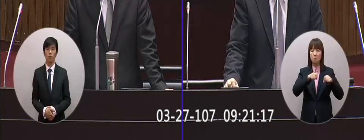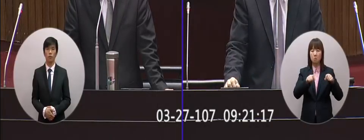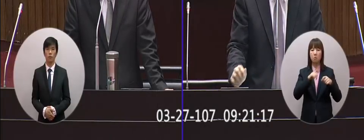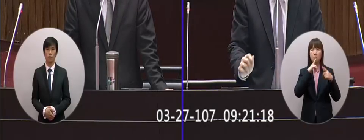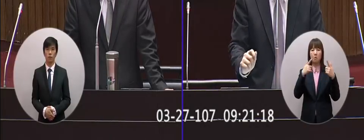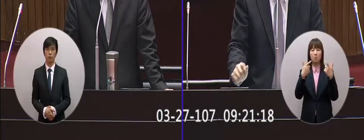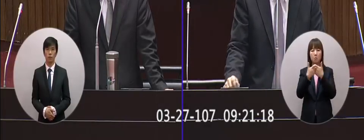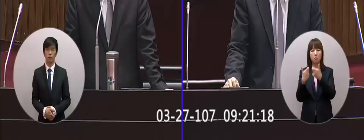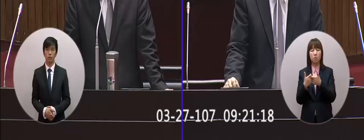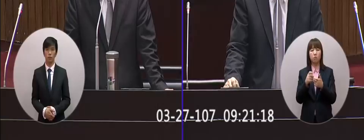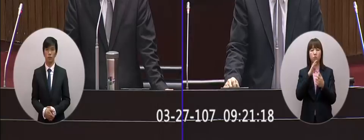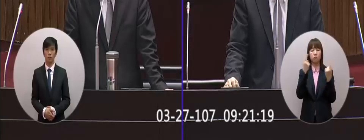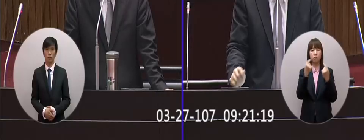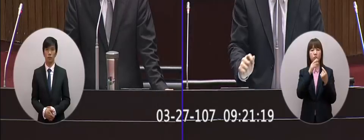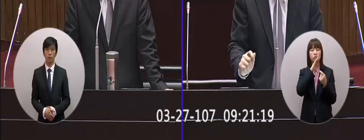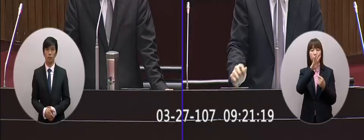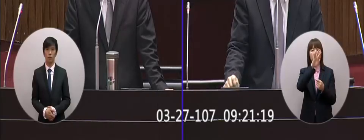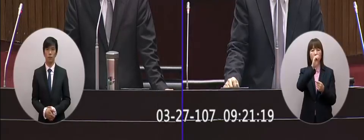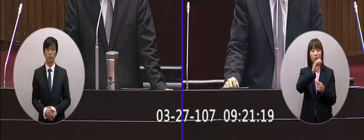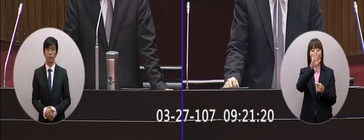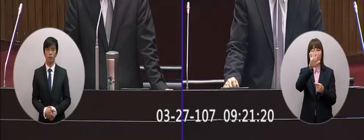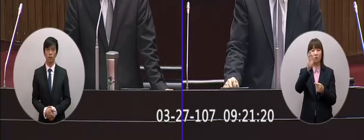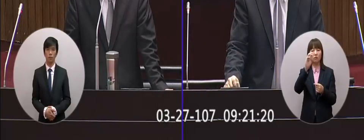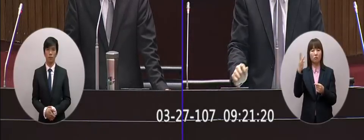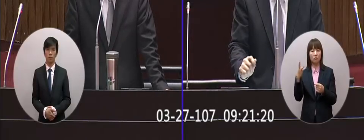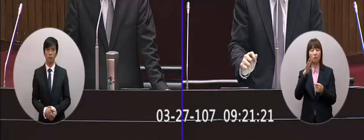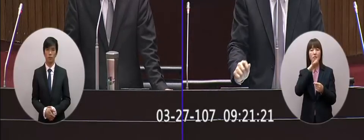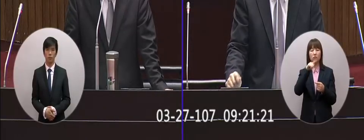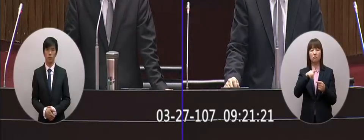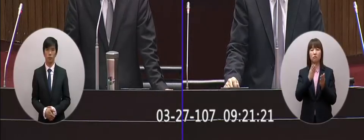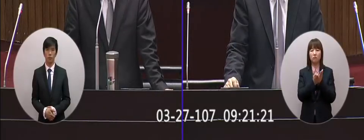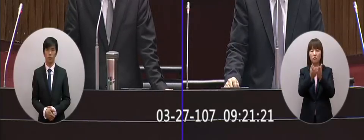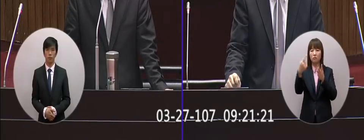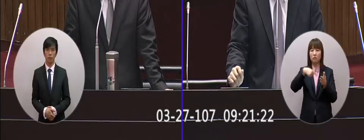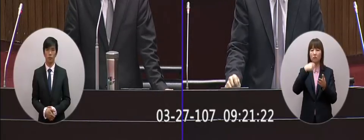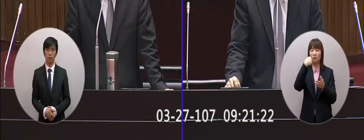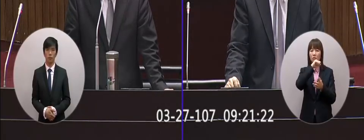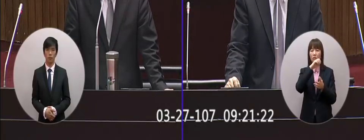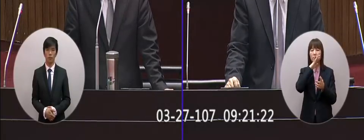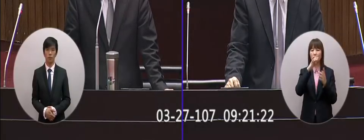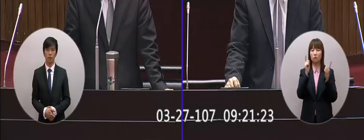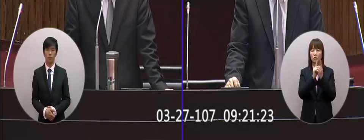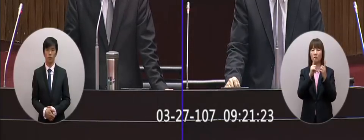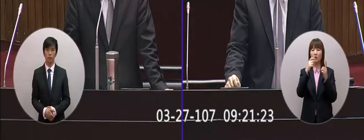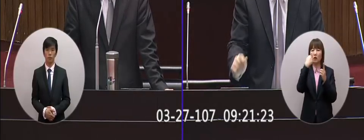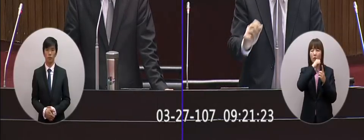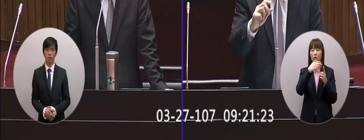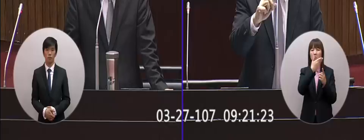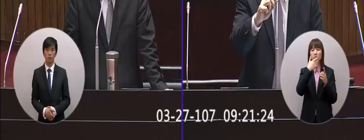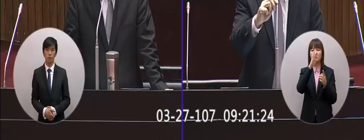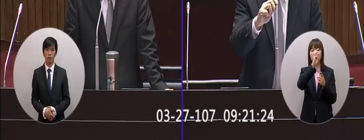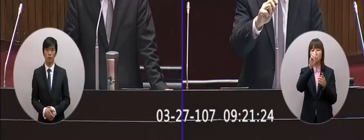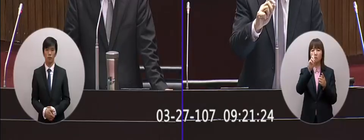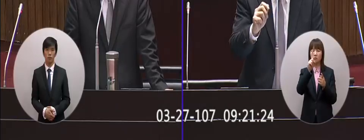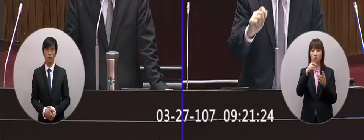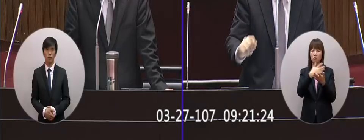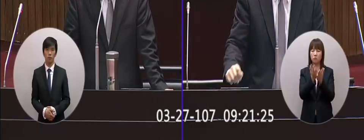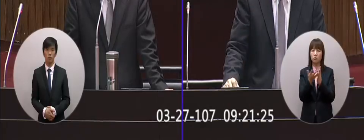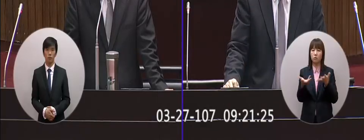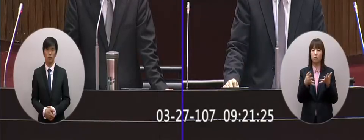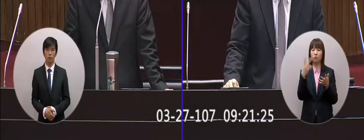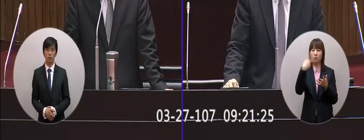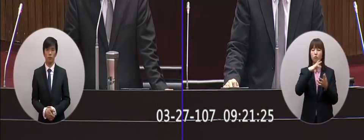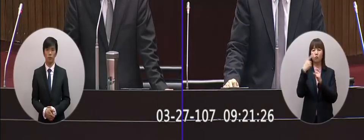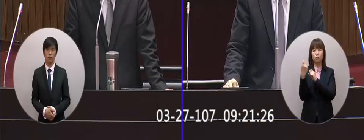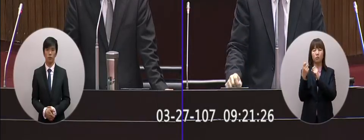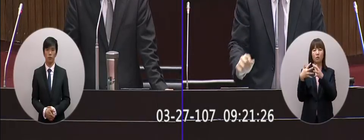应在发生，不管是 M53 包括辽宁舰绕台，甚至于对台的这三项政策等等，包括甚至最